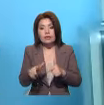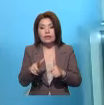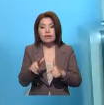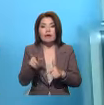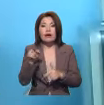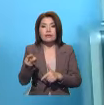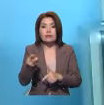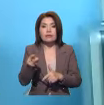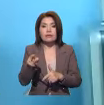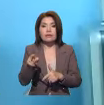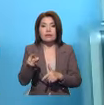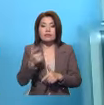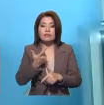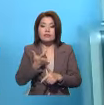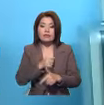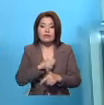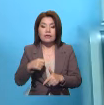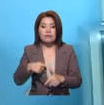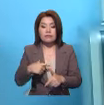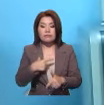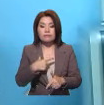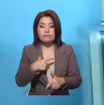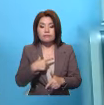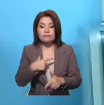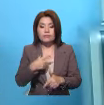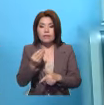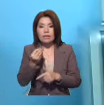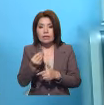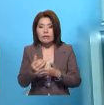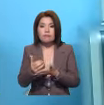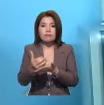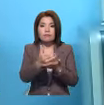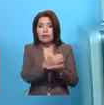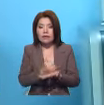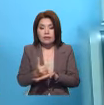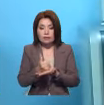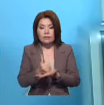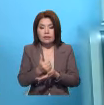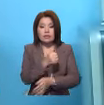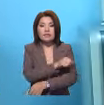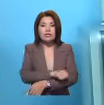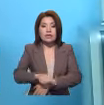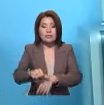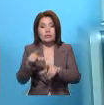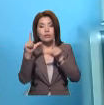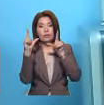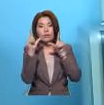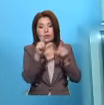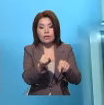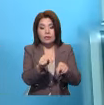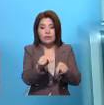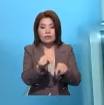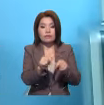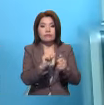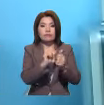олар өздігінен қаражат табу арқылы шетелдерге барып ағза